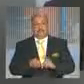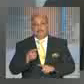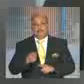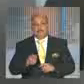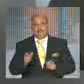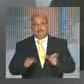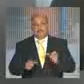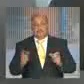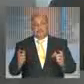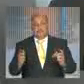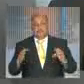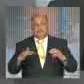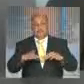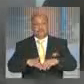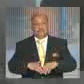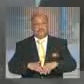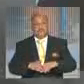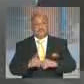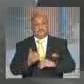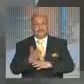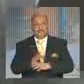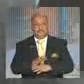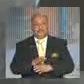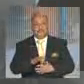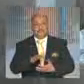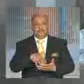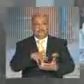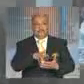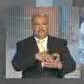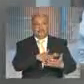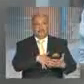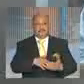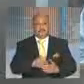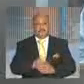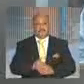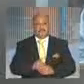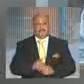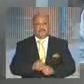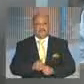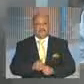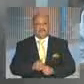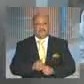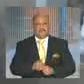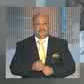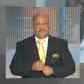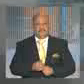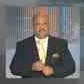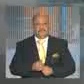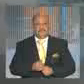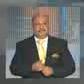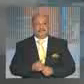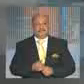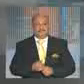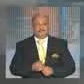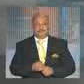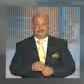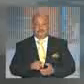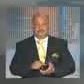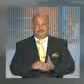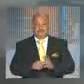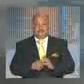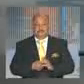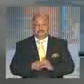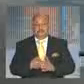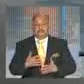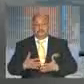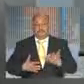تساعد أولادنا وأطفالنا للعودة للقراءة. مهرجان يعود بعد غياب طال، عودة أسس لها في